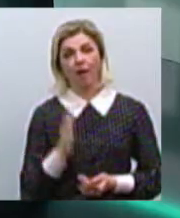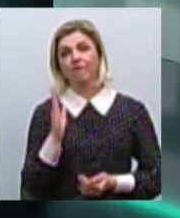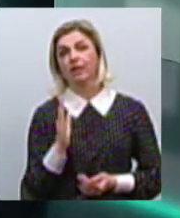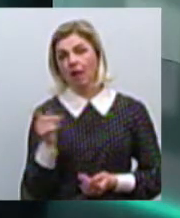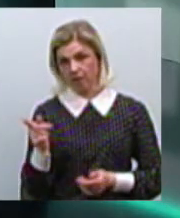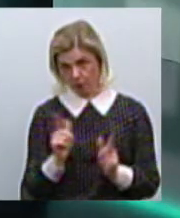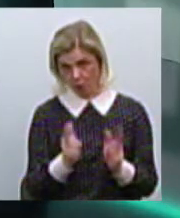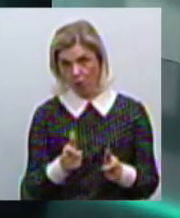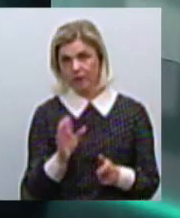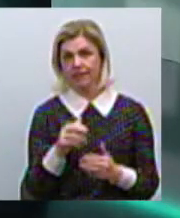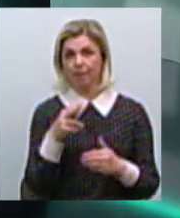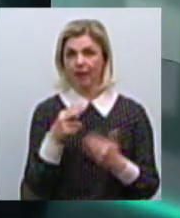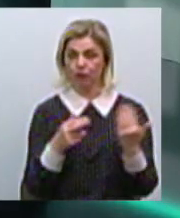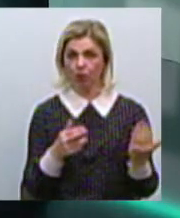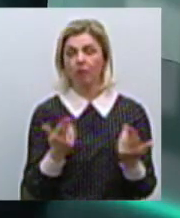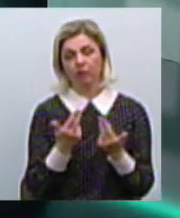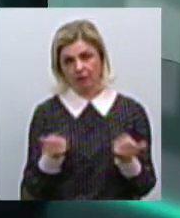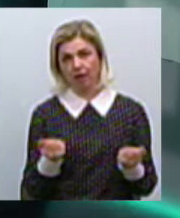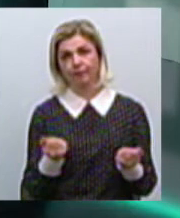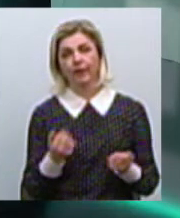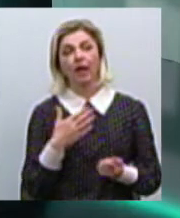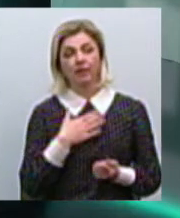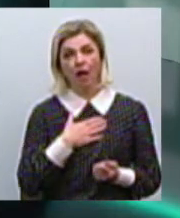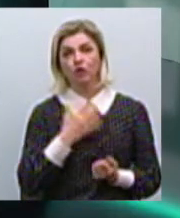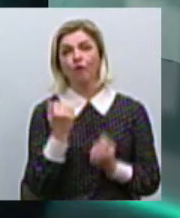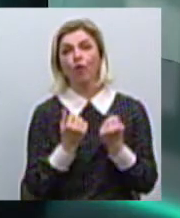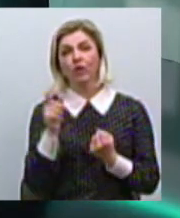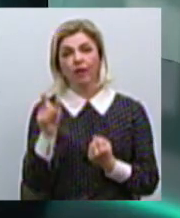Так. Так, нашого водія